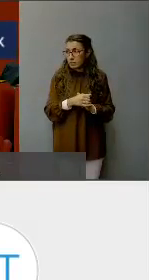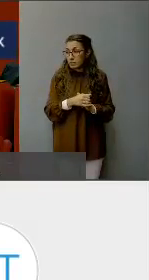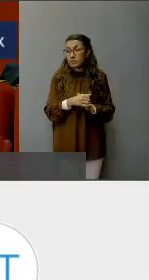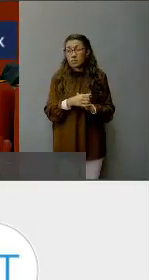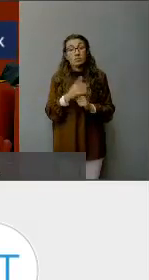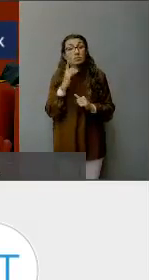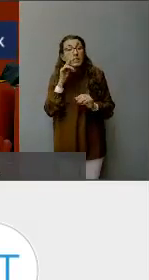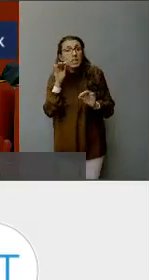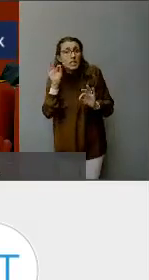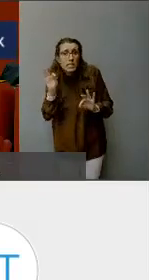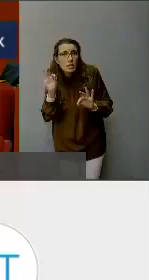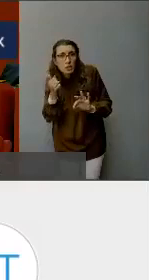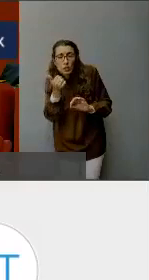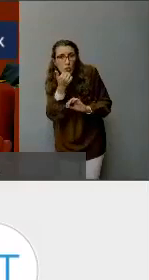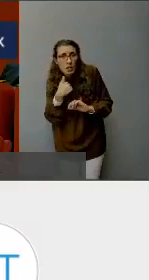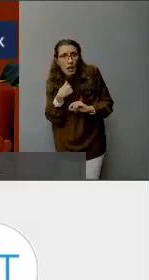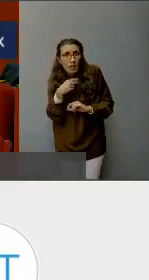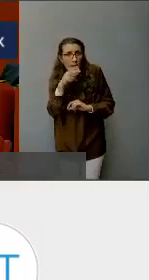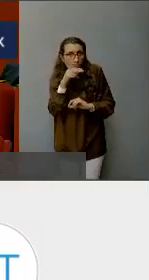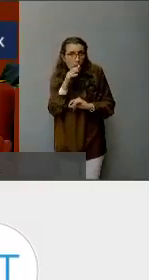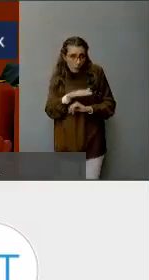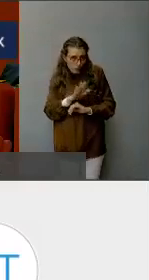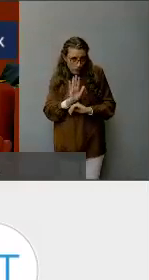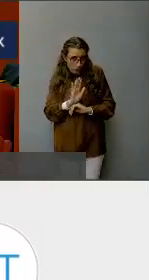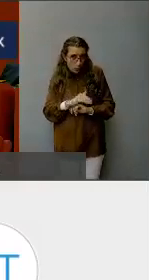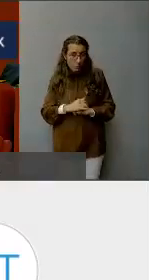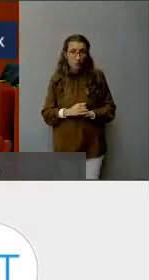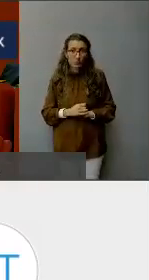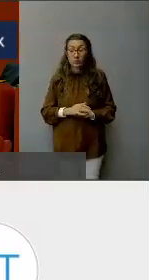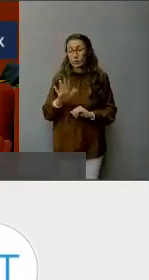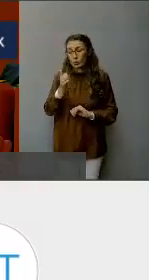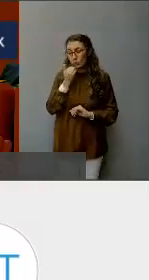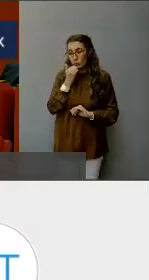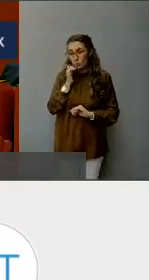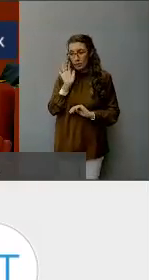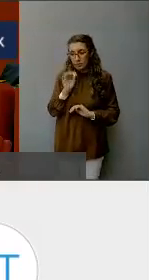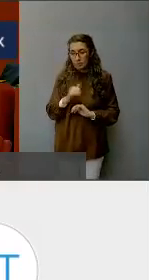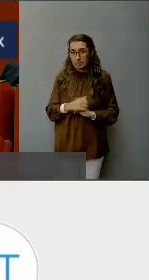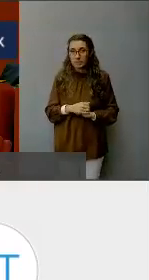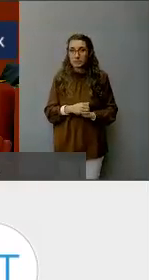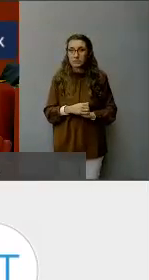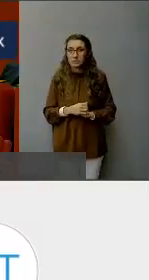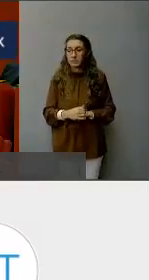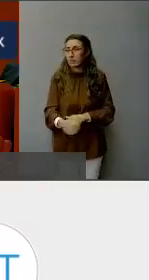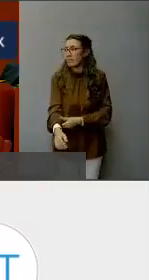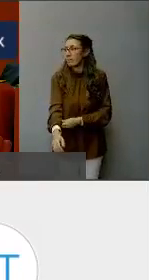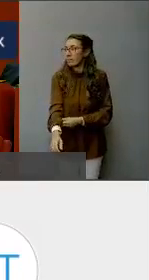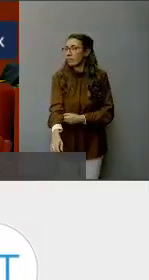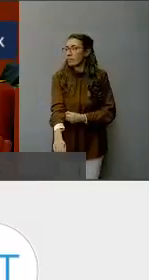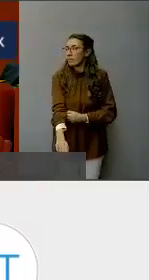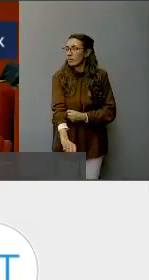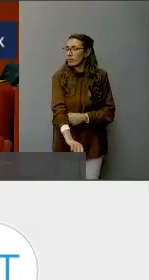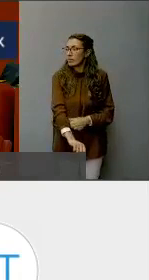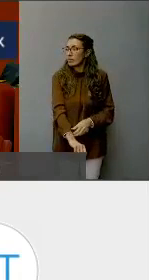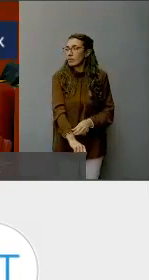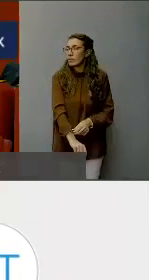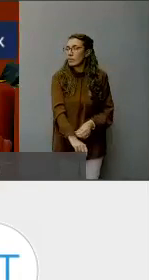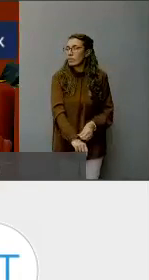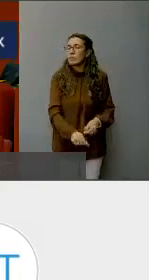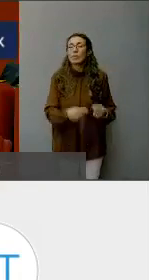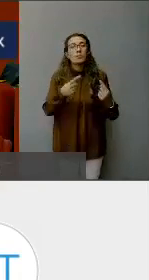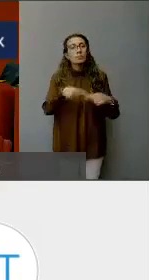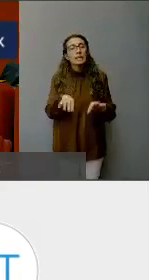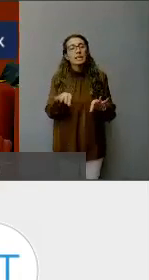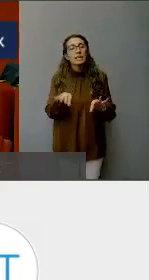devi disturbo parlo più piano chiedo scusa consigliere che hanno perfettamente ragione vado avanti grazie strategia di green community anche